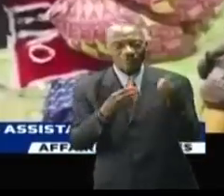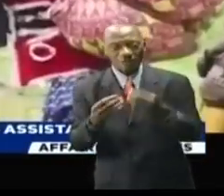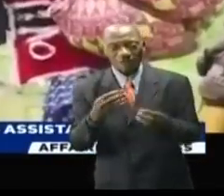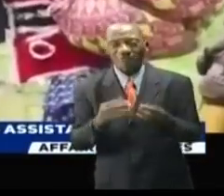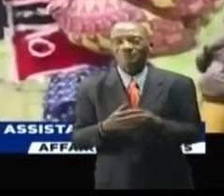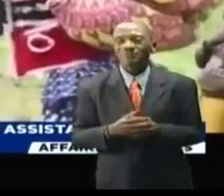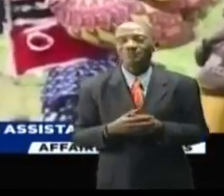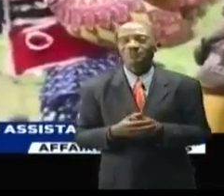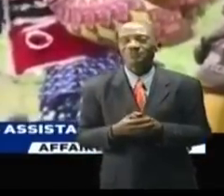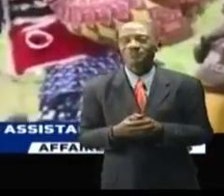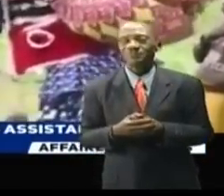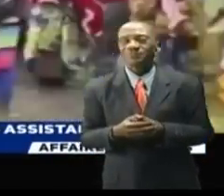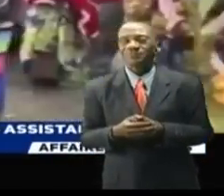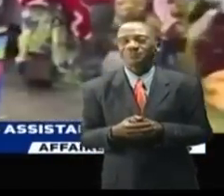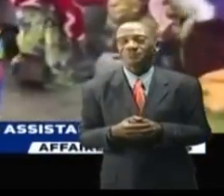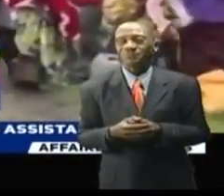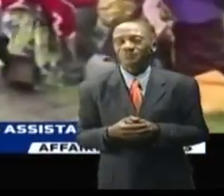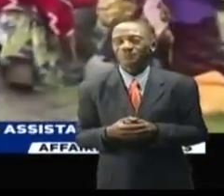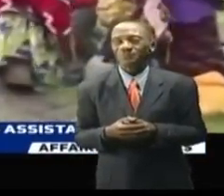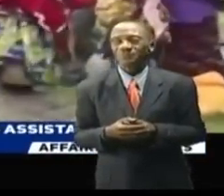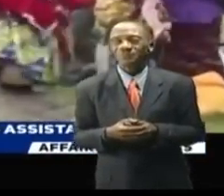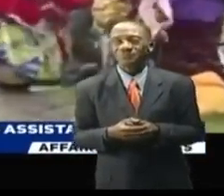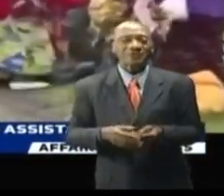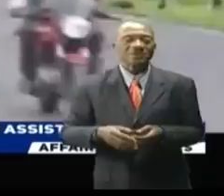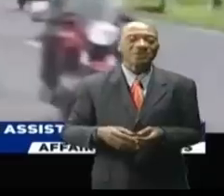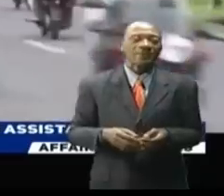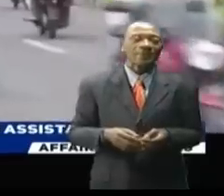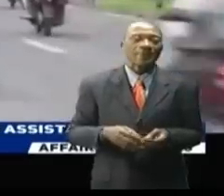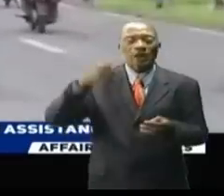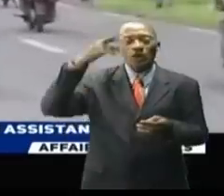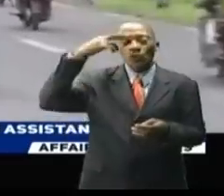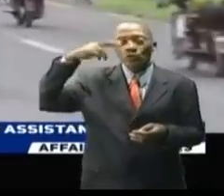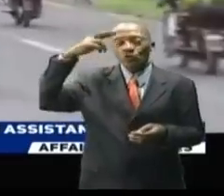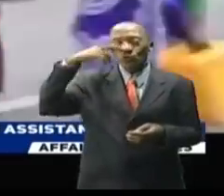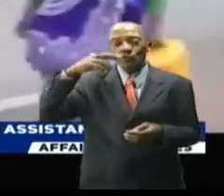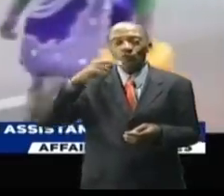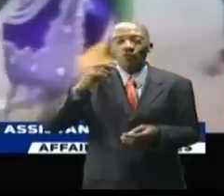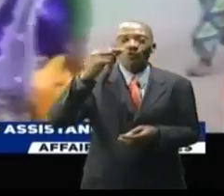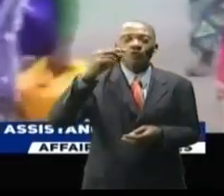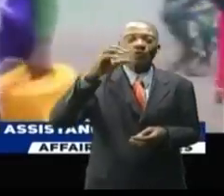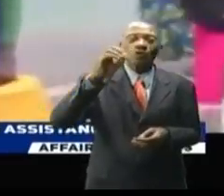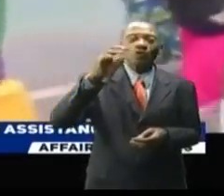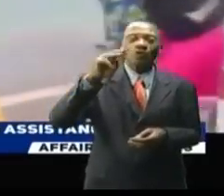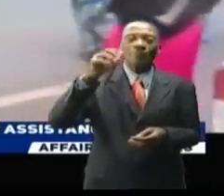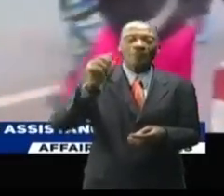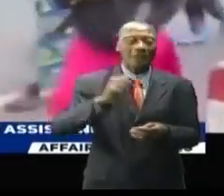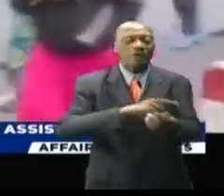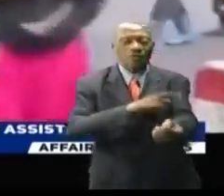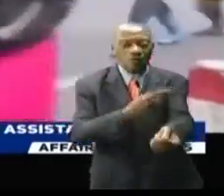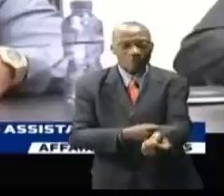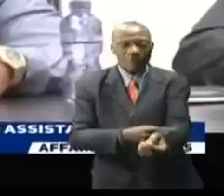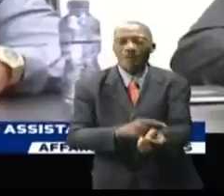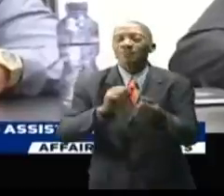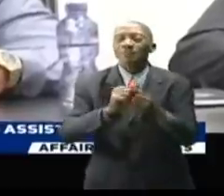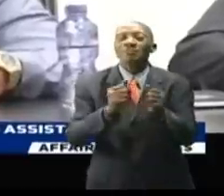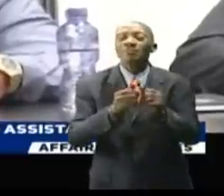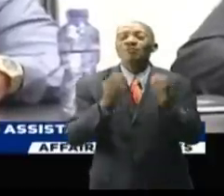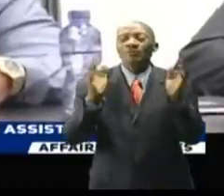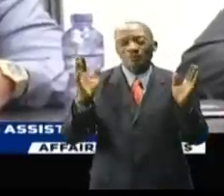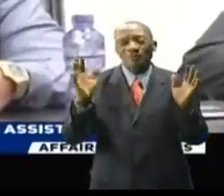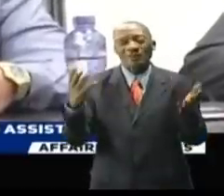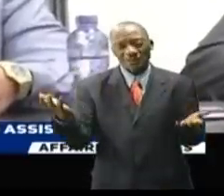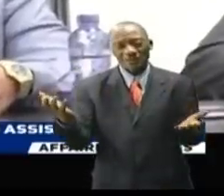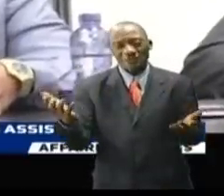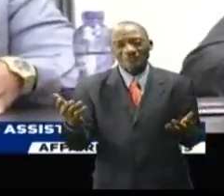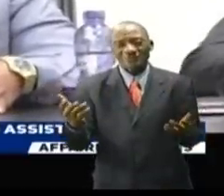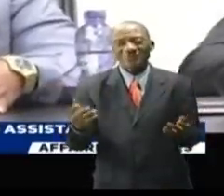des tensions sur l'axe Rutshuru-Goma rend la situation humanitaire des déplacés plus que préoccupante. Modeste Mutinga